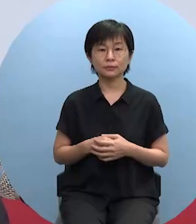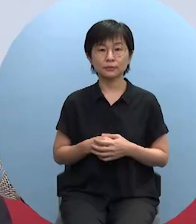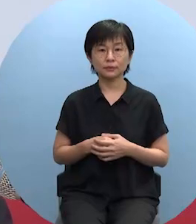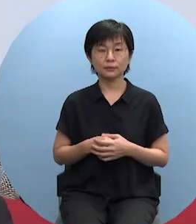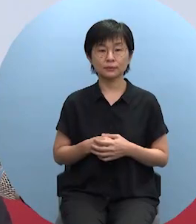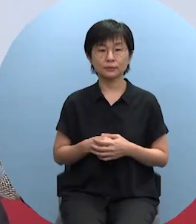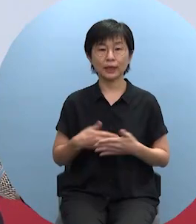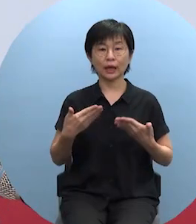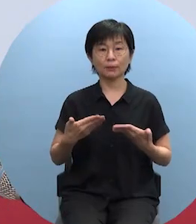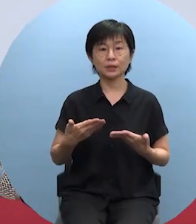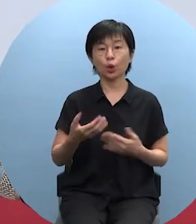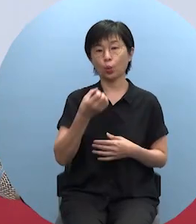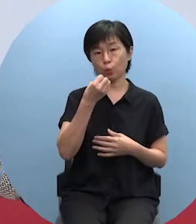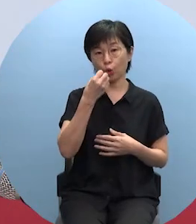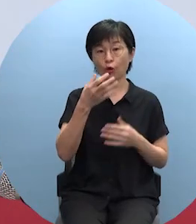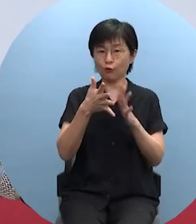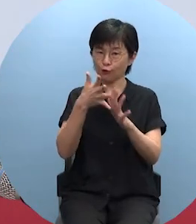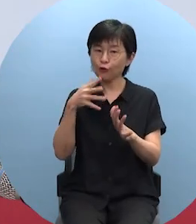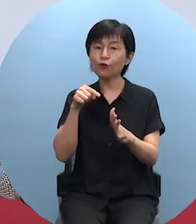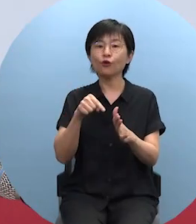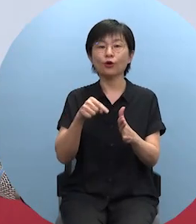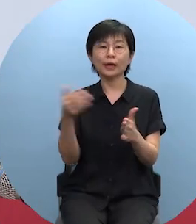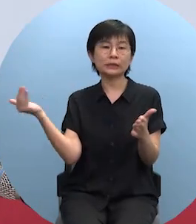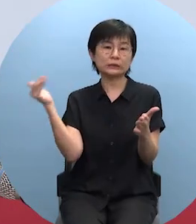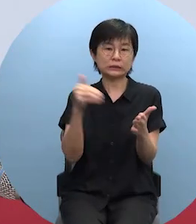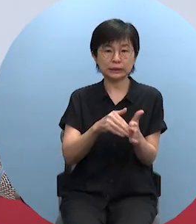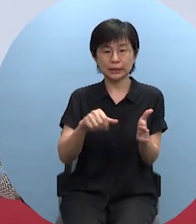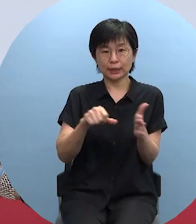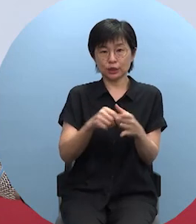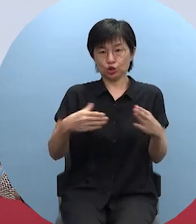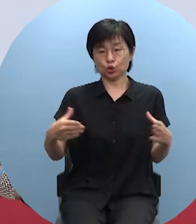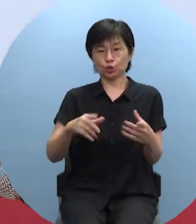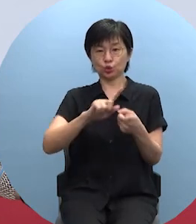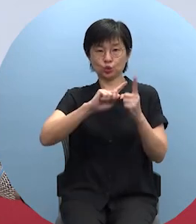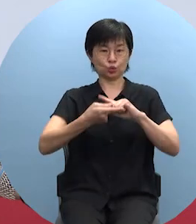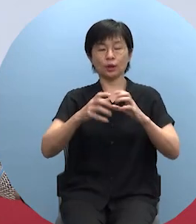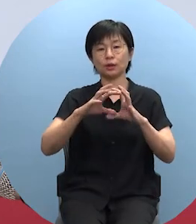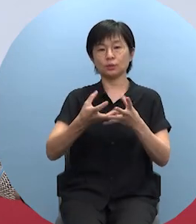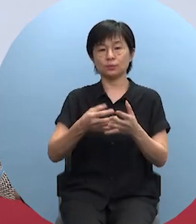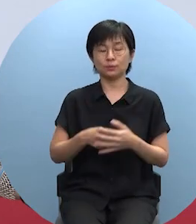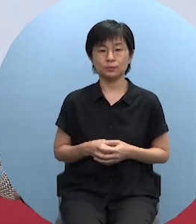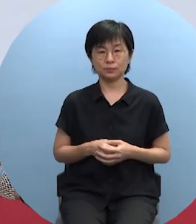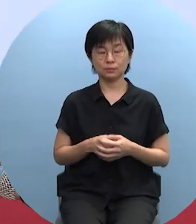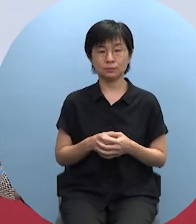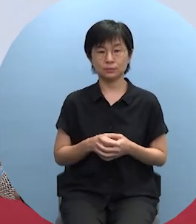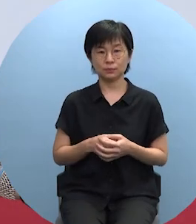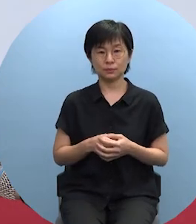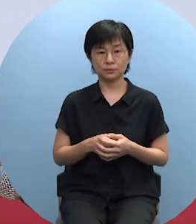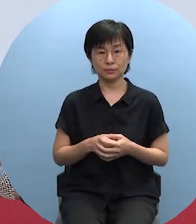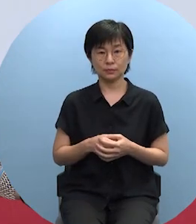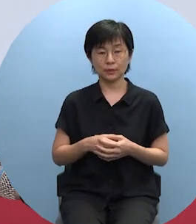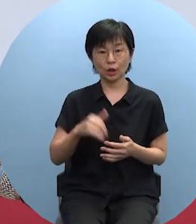今次香港隊派出了歷來規模最大的代表團出戰亞